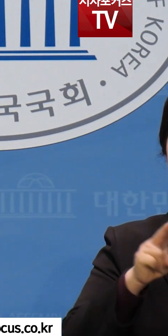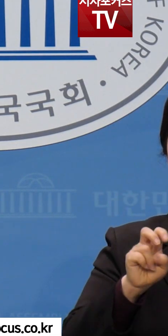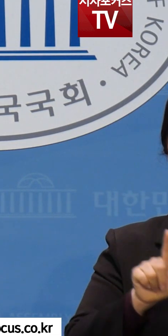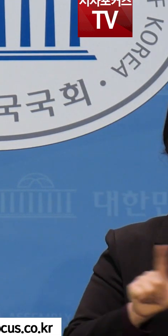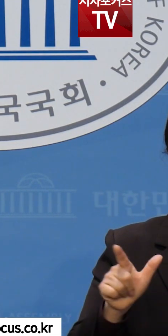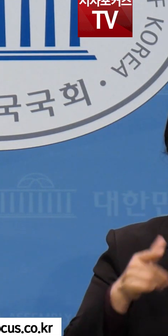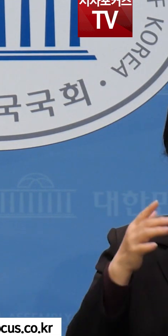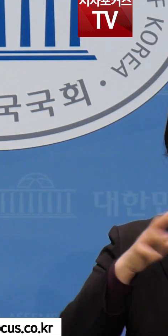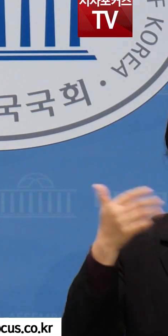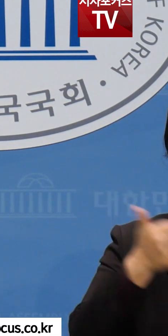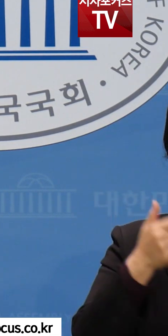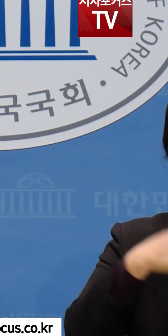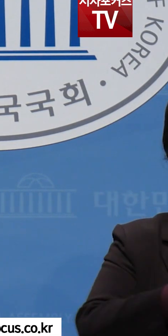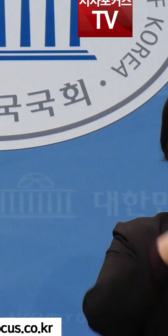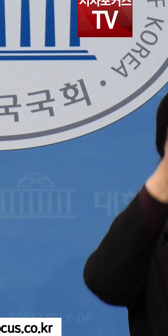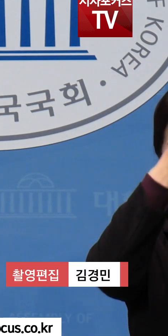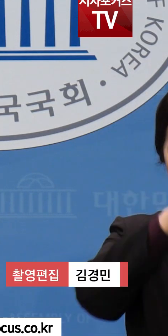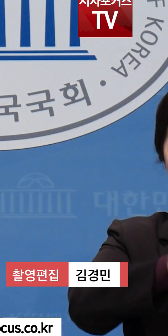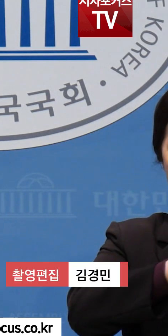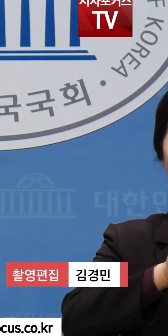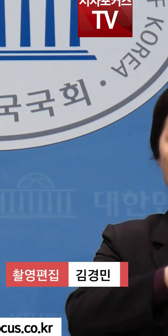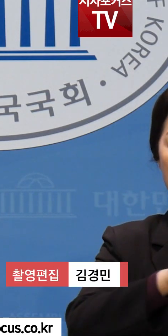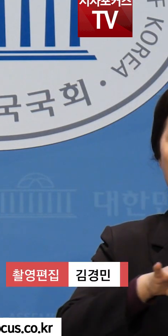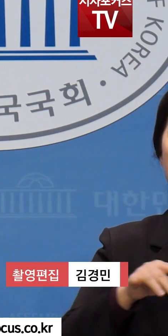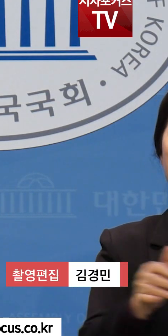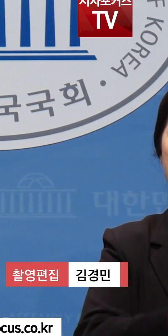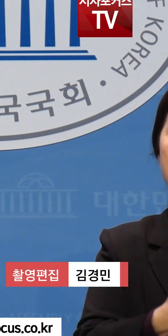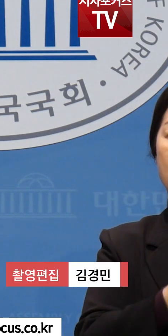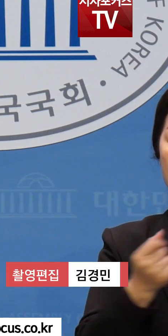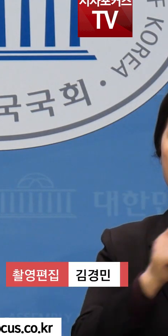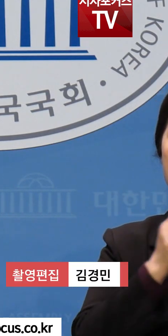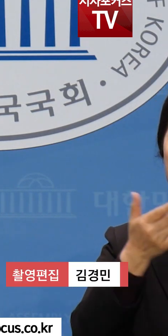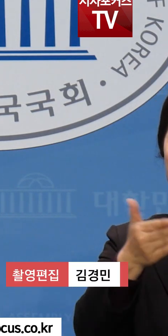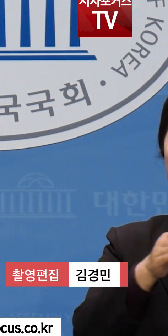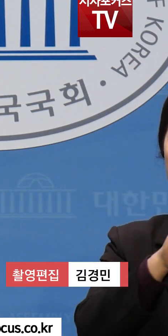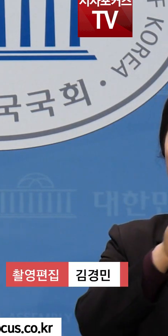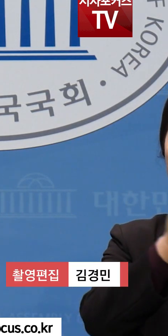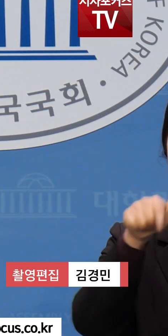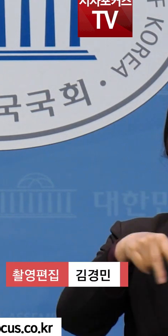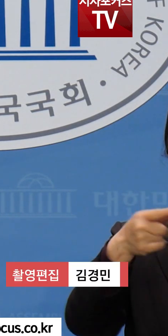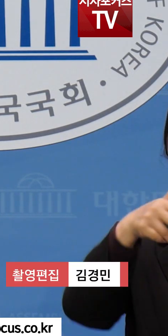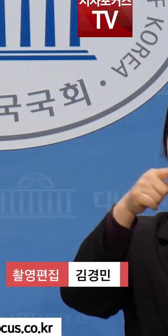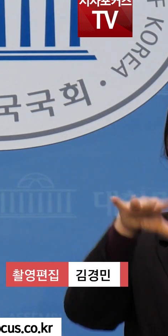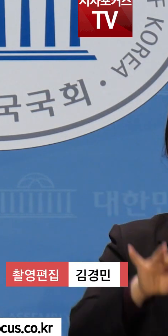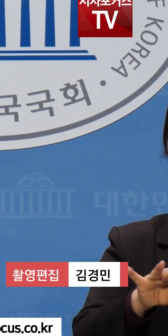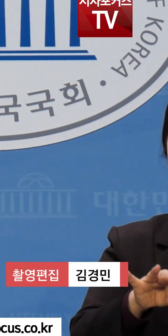국회 과학기술정보방송통신위원회 국민의힘 1동 간사 방송